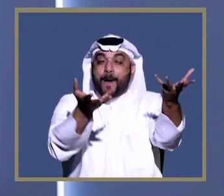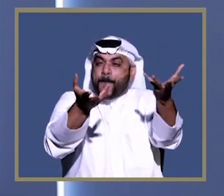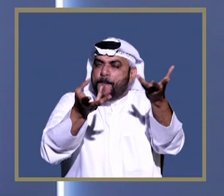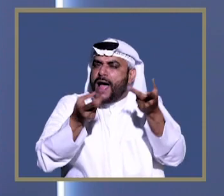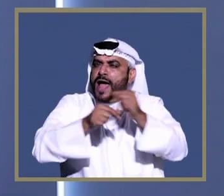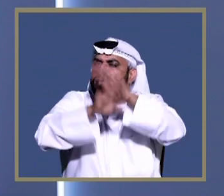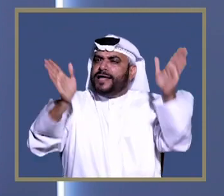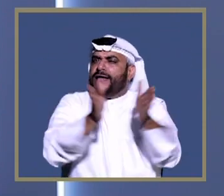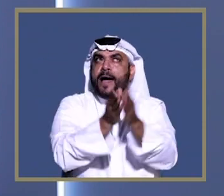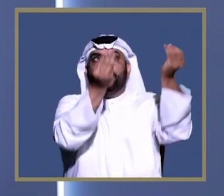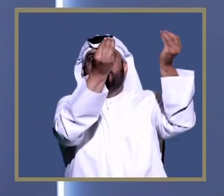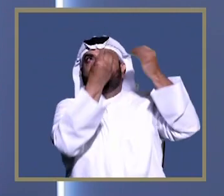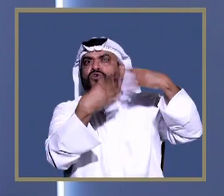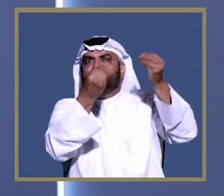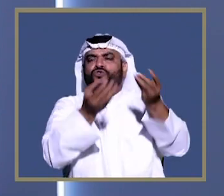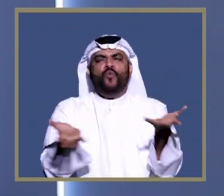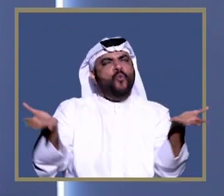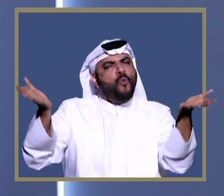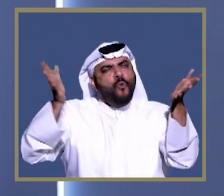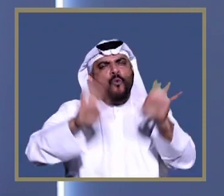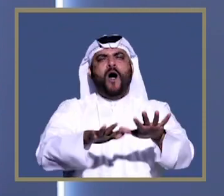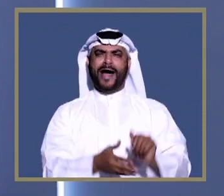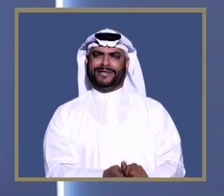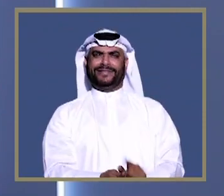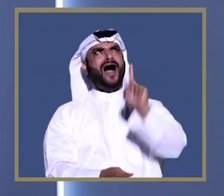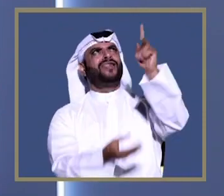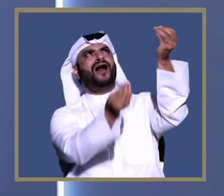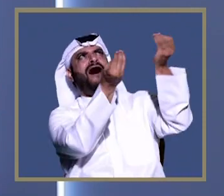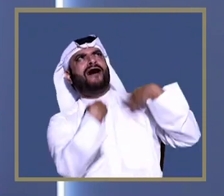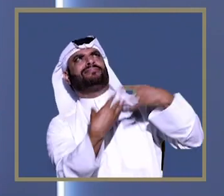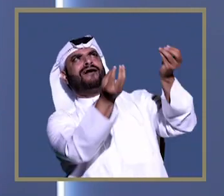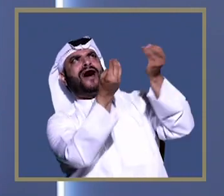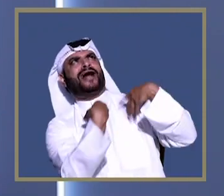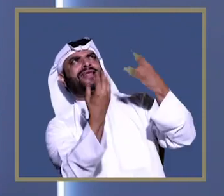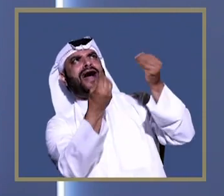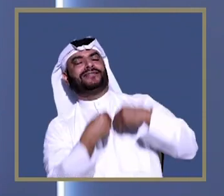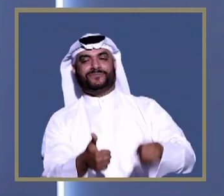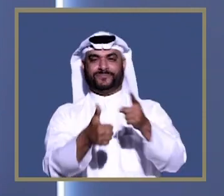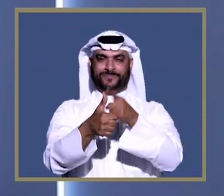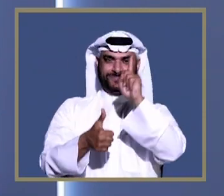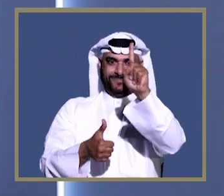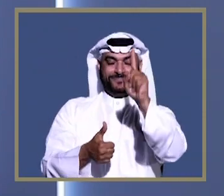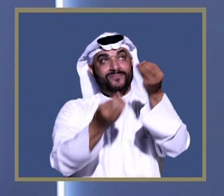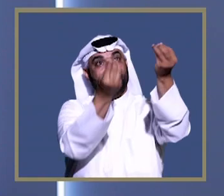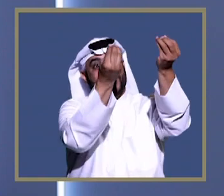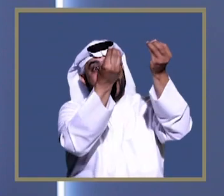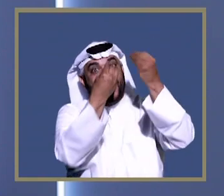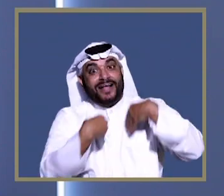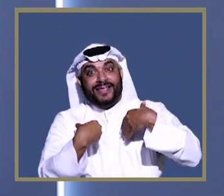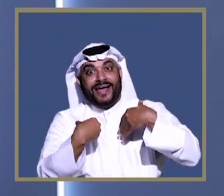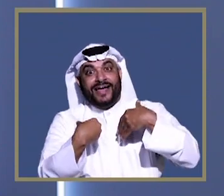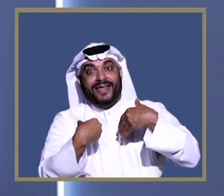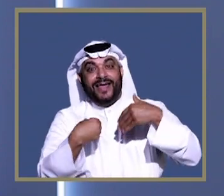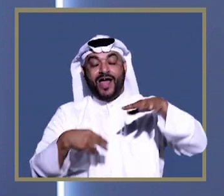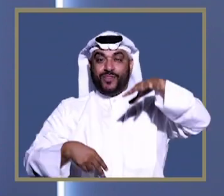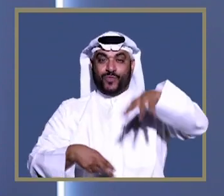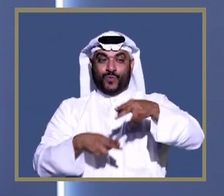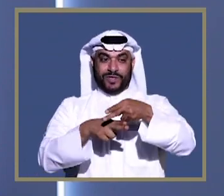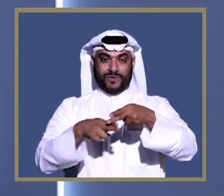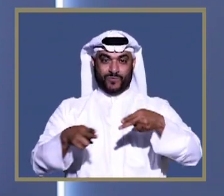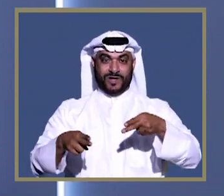نعمة الله لا تحصوها. من هذه النعم رزقنا الله تعالى